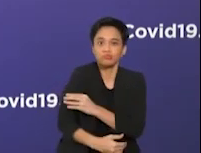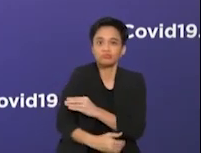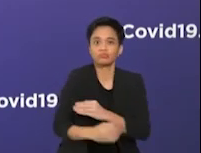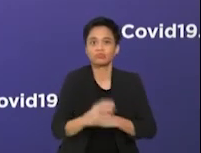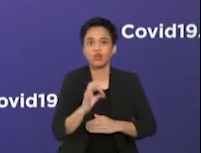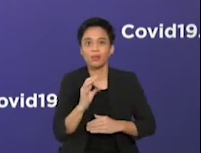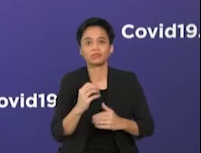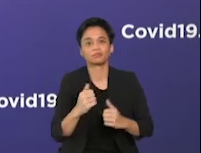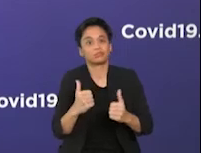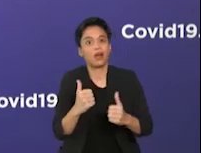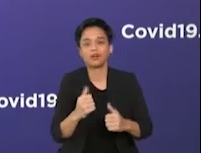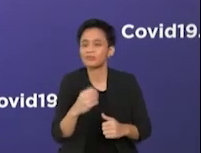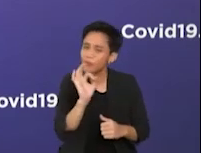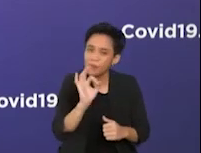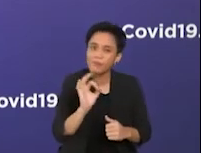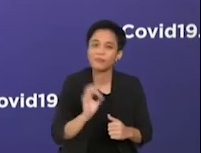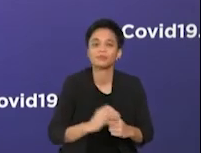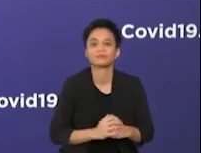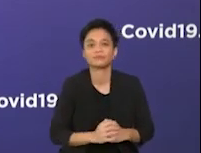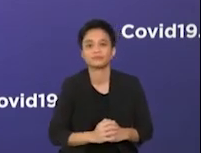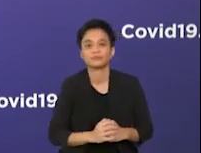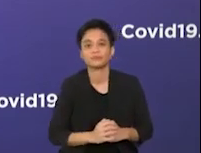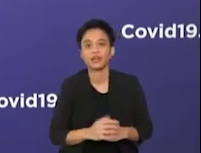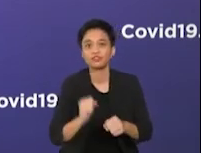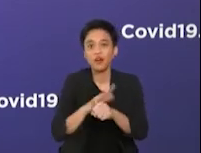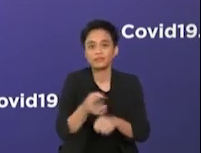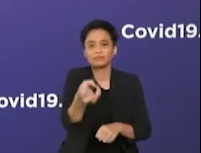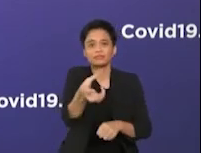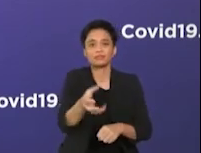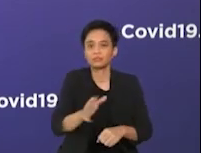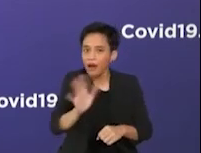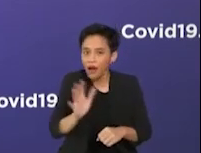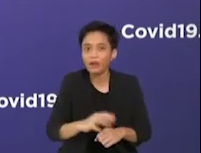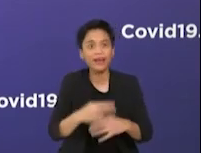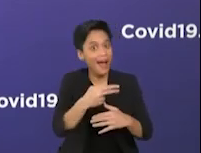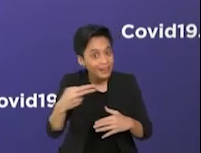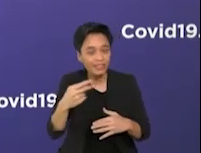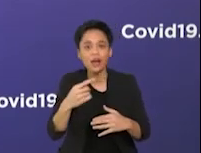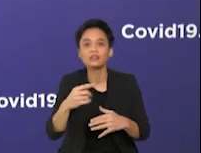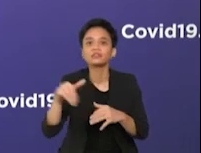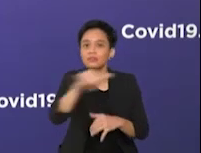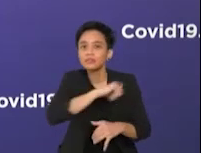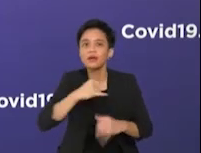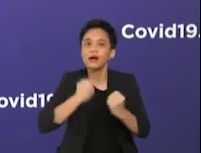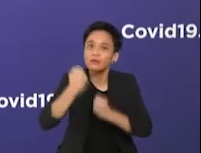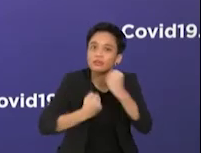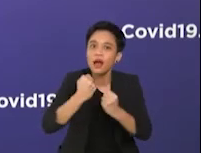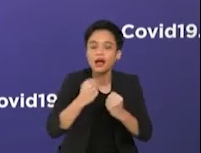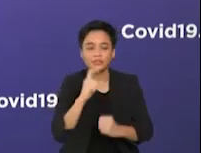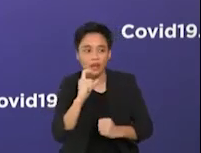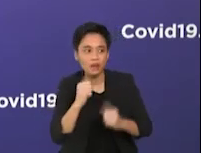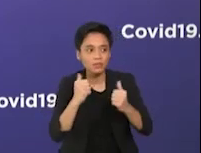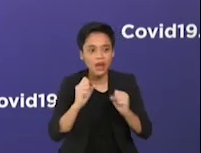secara semena-mena kofic 19 ini Hai Oleh karena itu diperlukan suatu upaya untuk kita bisa